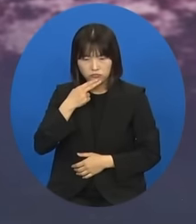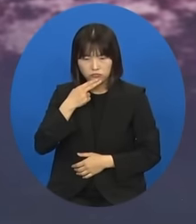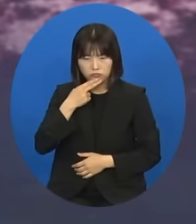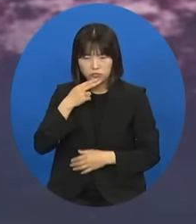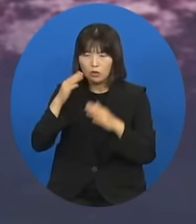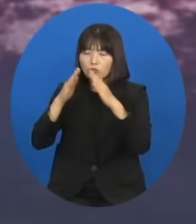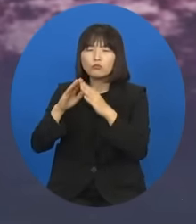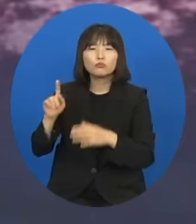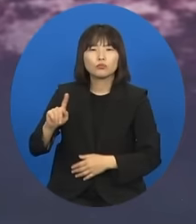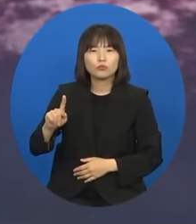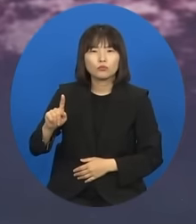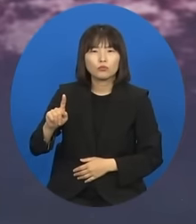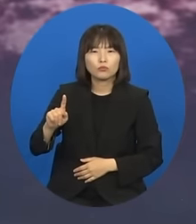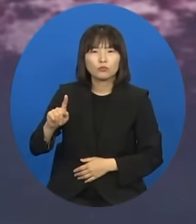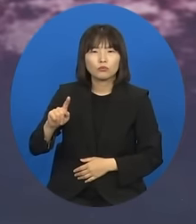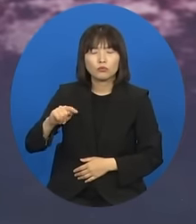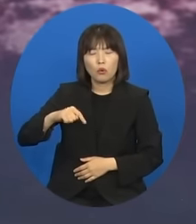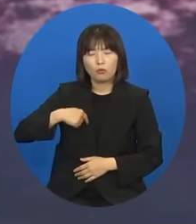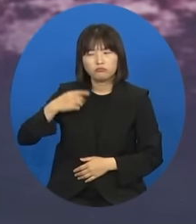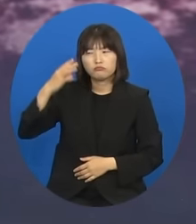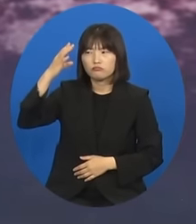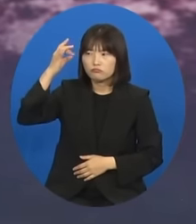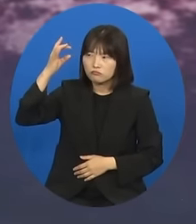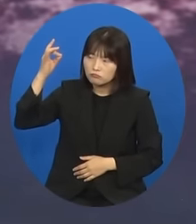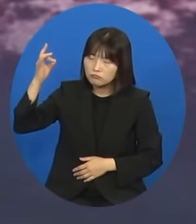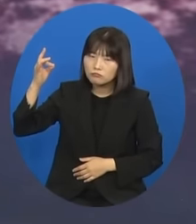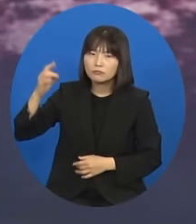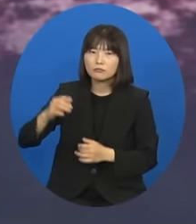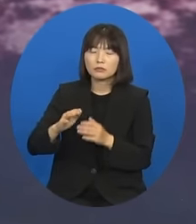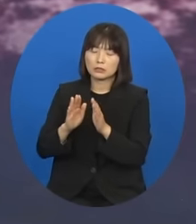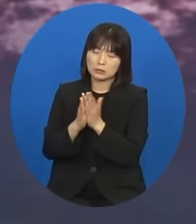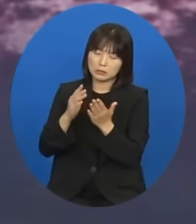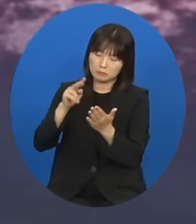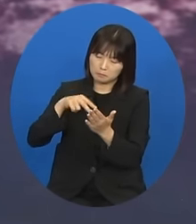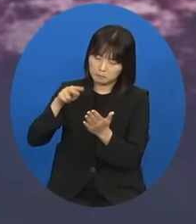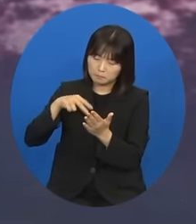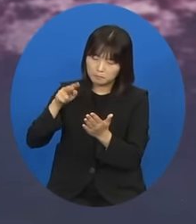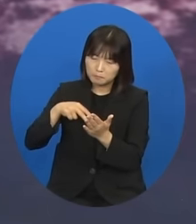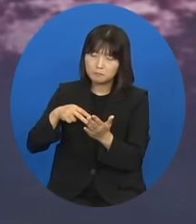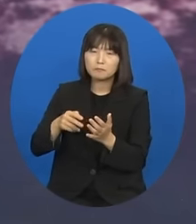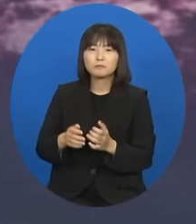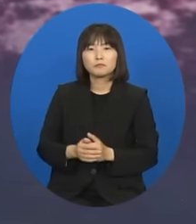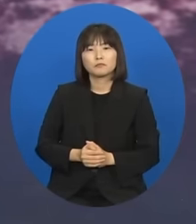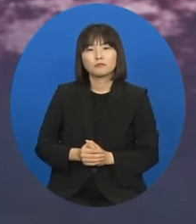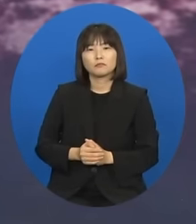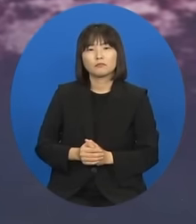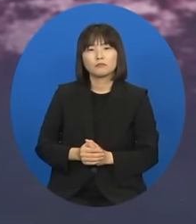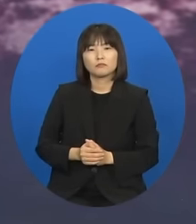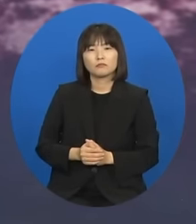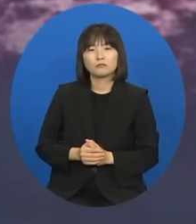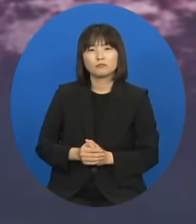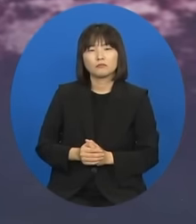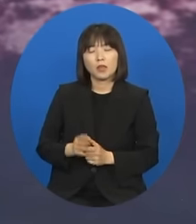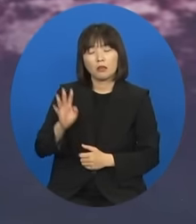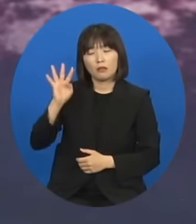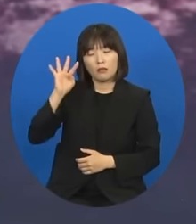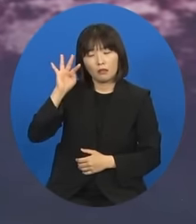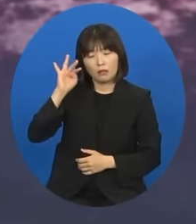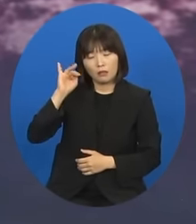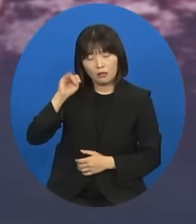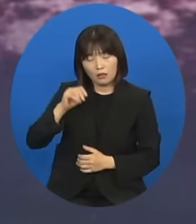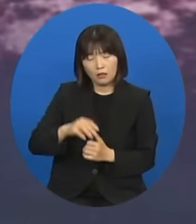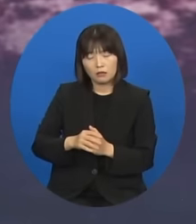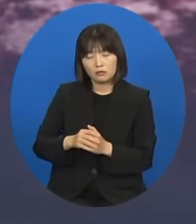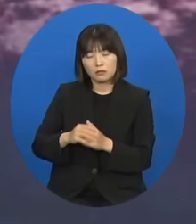그면 집에서 혼자 상상하고 뭐 책 좀 있으면 책 좀 읽고 그렇게 나를 무료하게